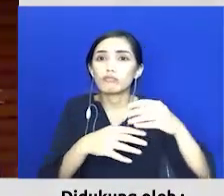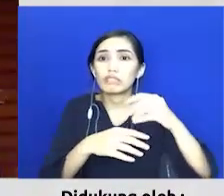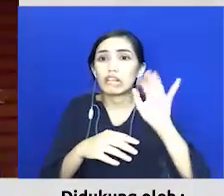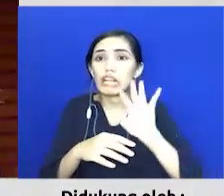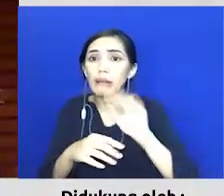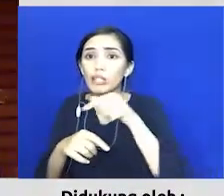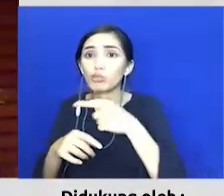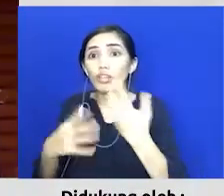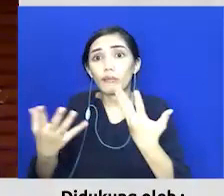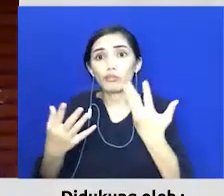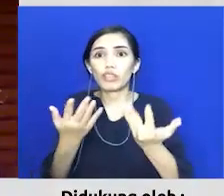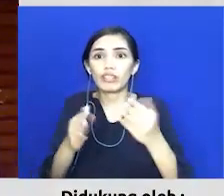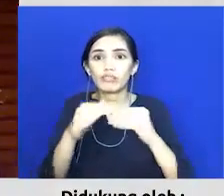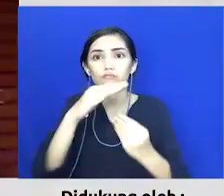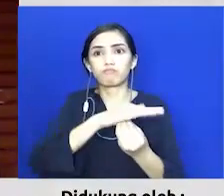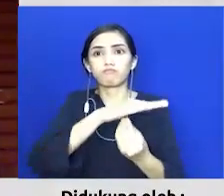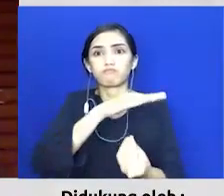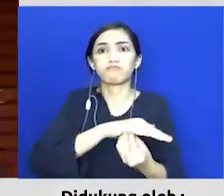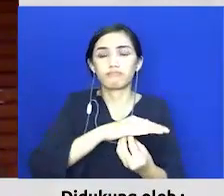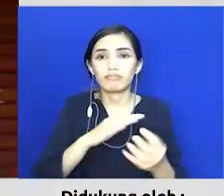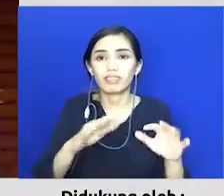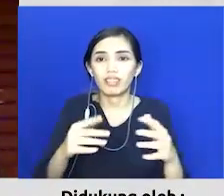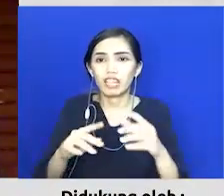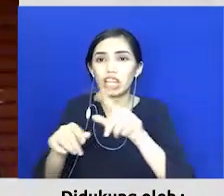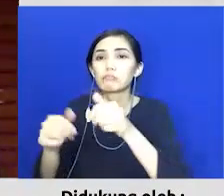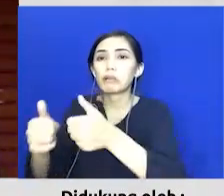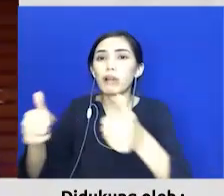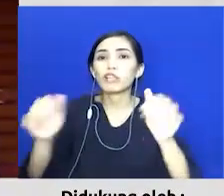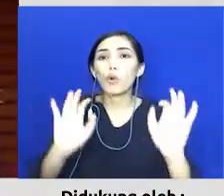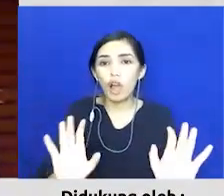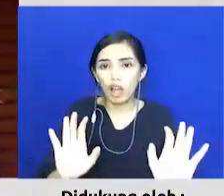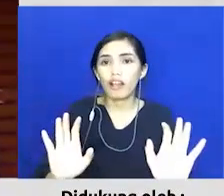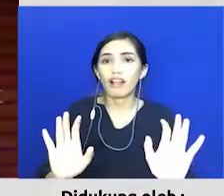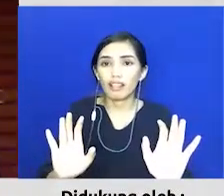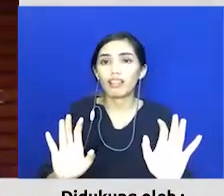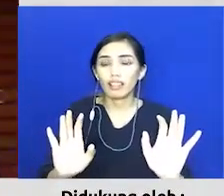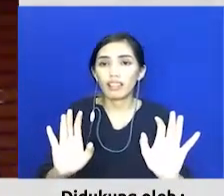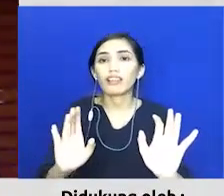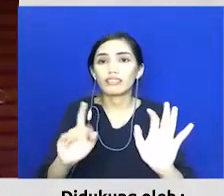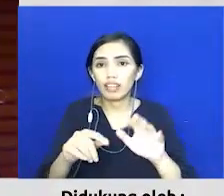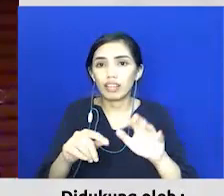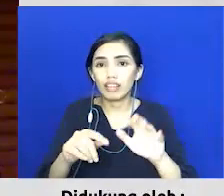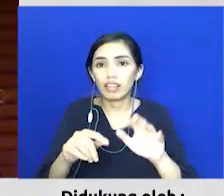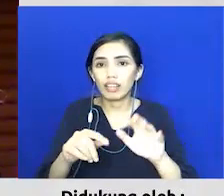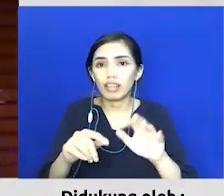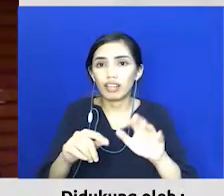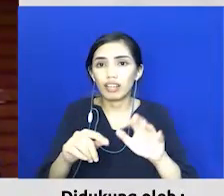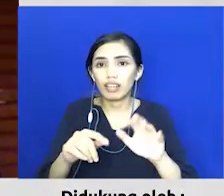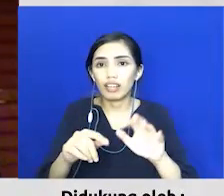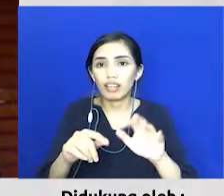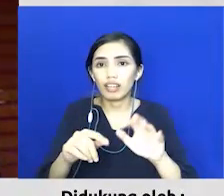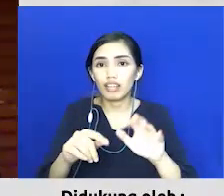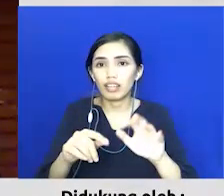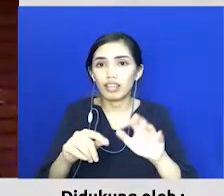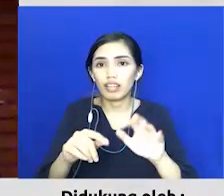Kelihatannya seperti itu gitu. Jadi aku rasa sih memang harus mulai ada keberanian kita juga gitu ya. Gimana caranya kita bisa